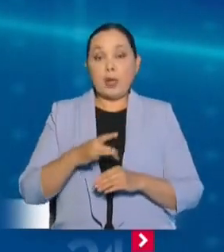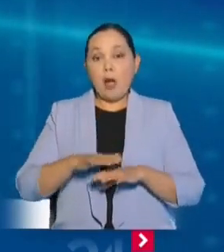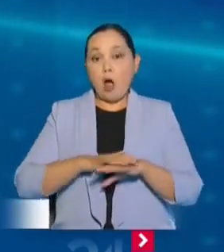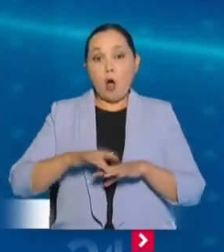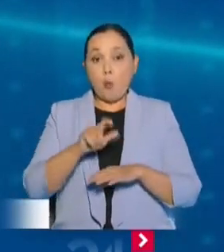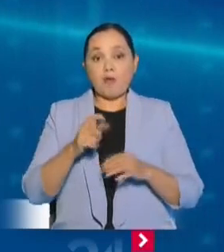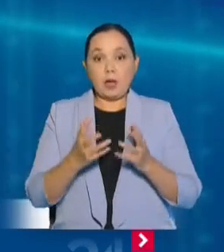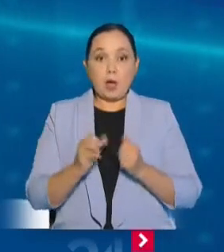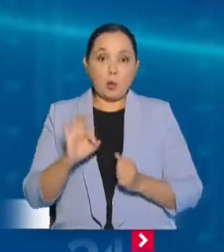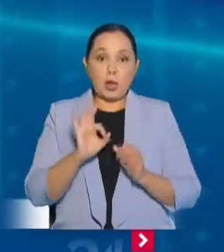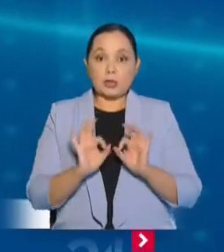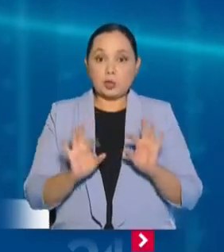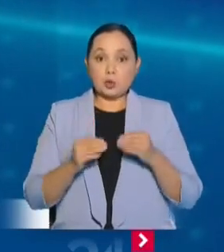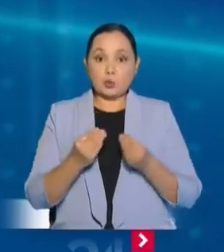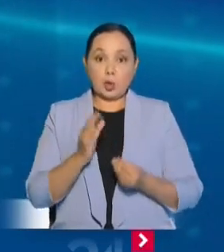qabul haqida so'z boradi.